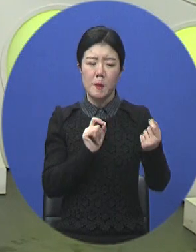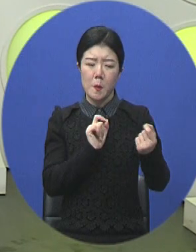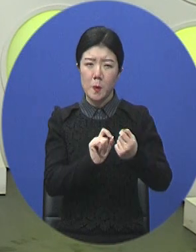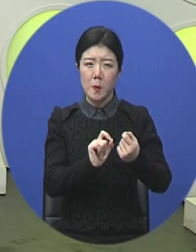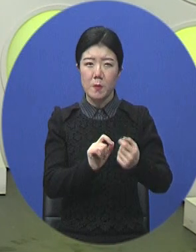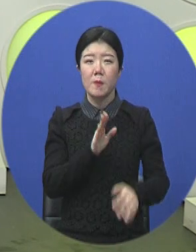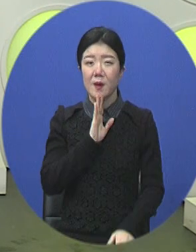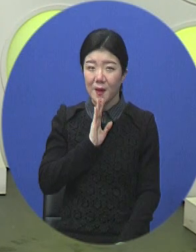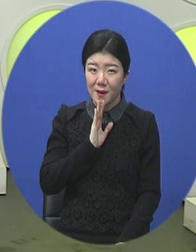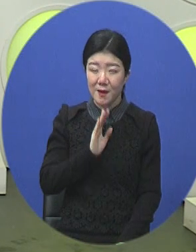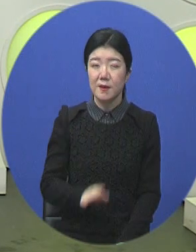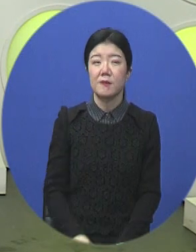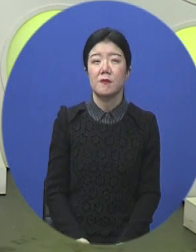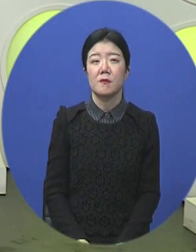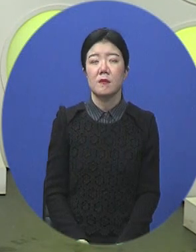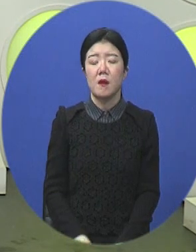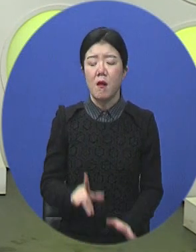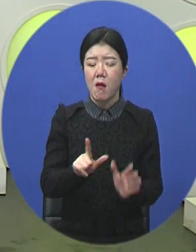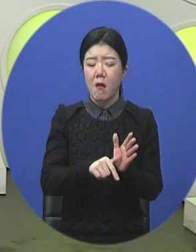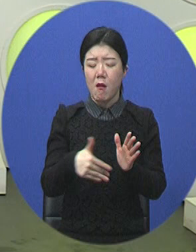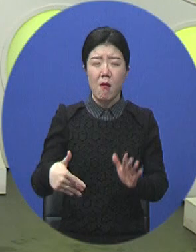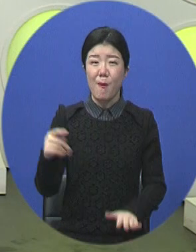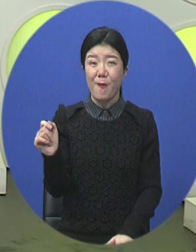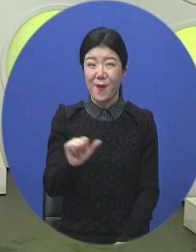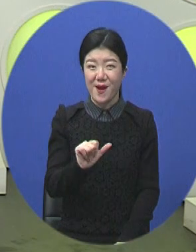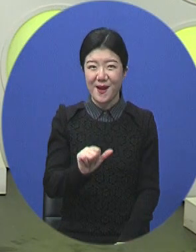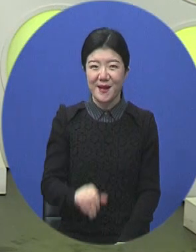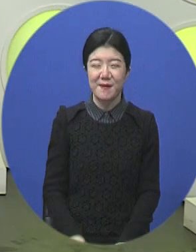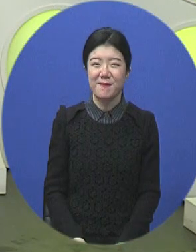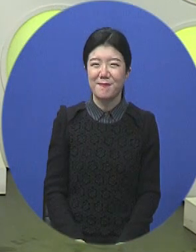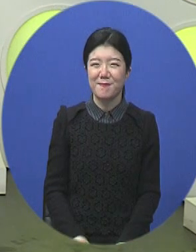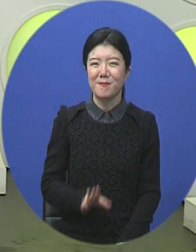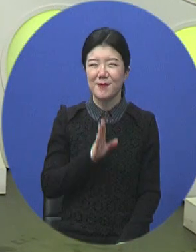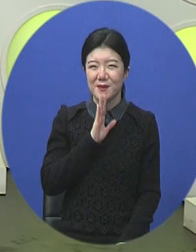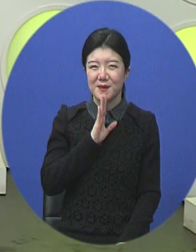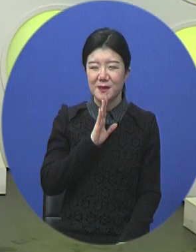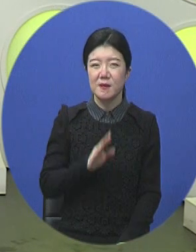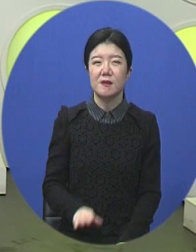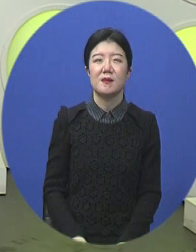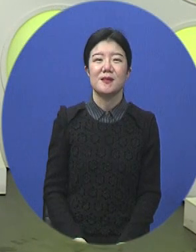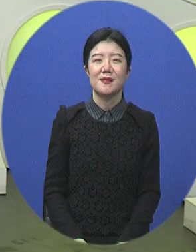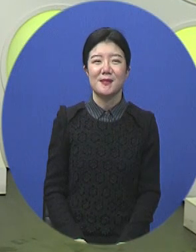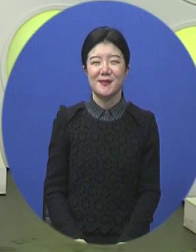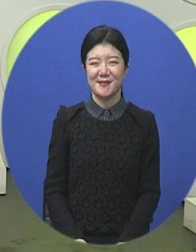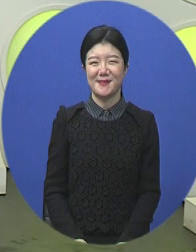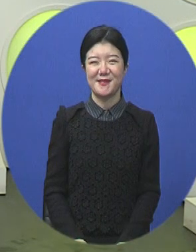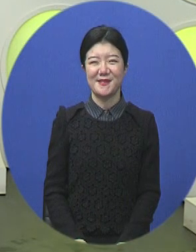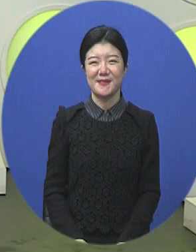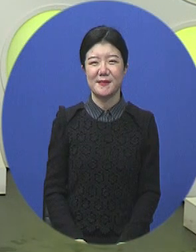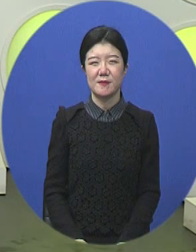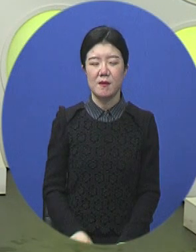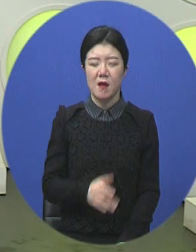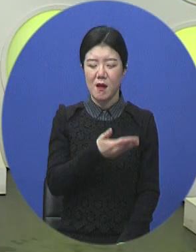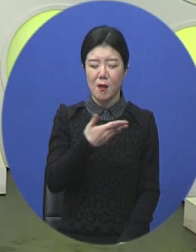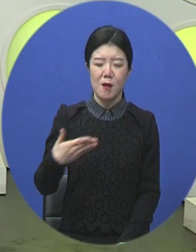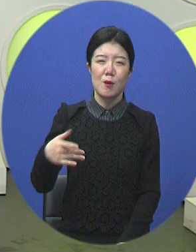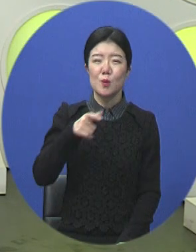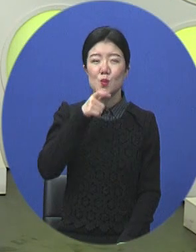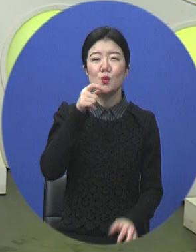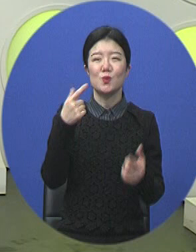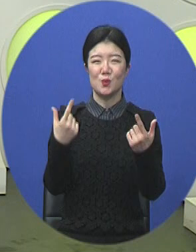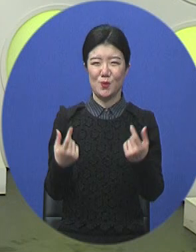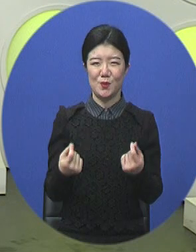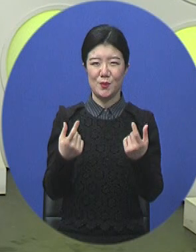그죠? 글쎄, 얼마 안 남았네요. 아니, 왜 이렇게 세월이 빨리 가는 거예요? 글쎄요, 말처럼 참, 흐르는 물과